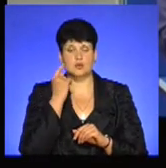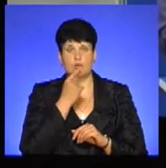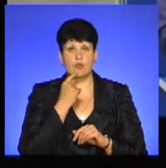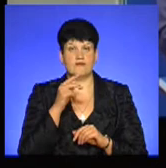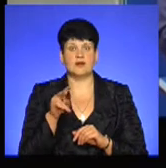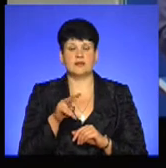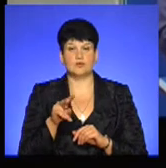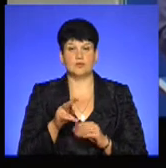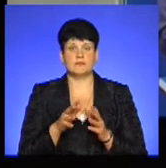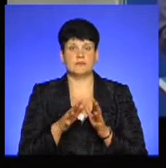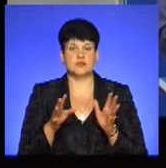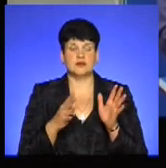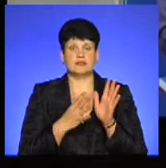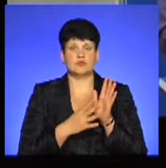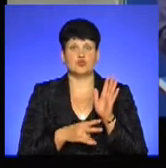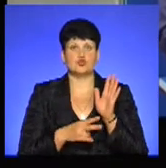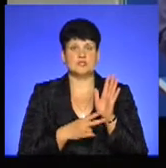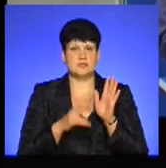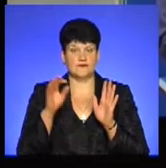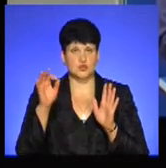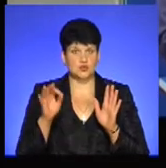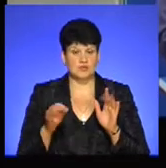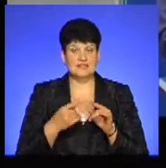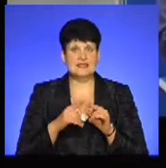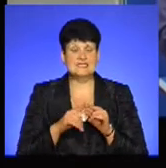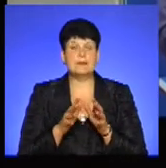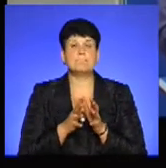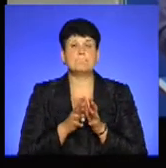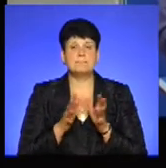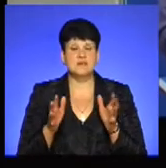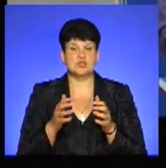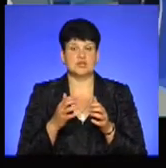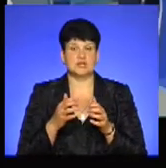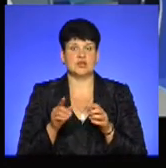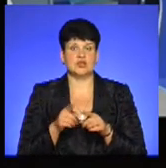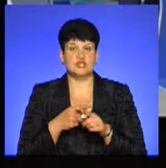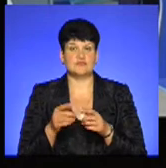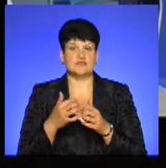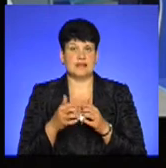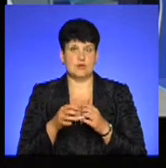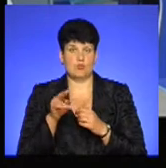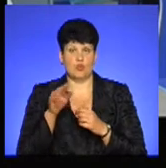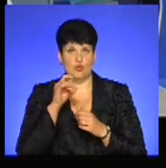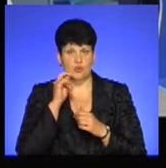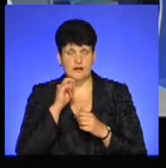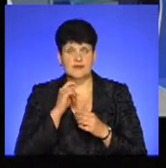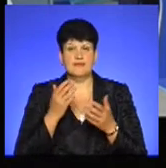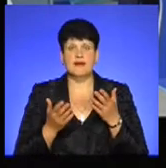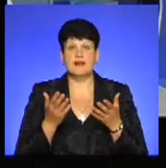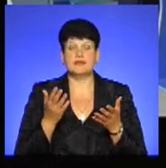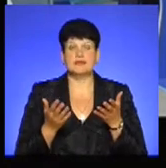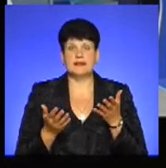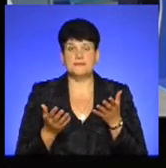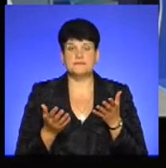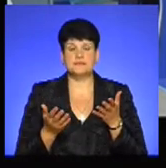літератури понад 97%. Це навіть нас більше, ніж в середньому по Україні. Але